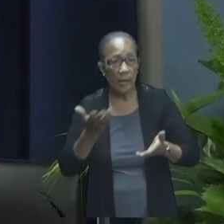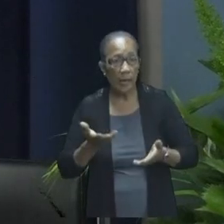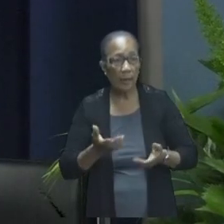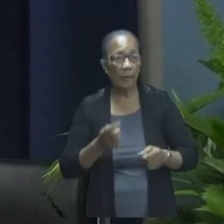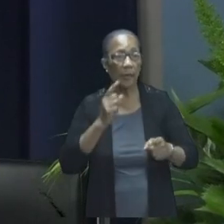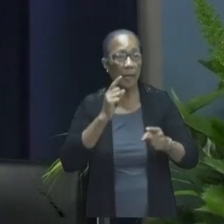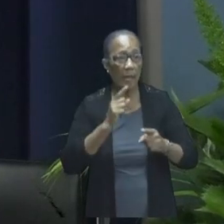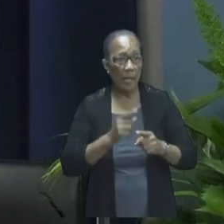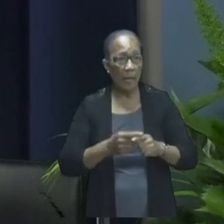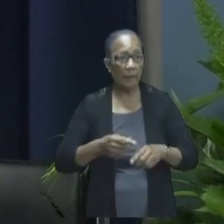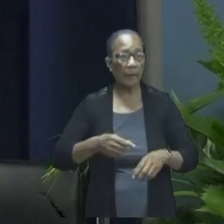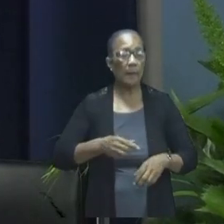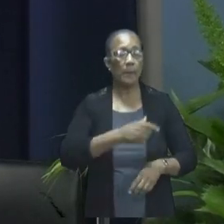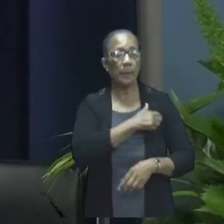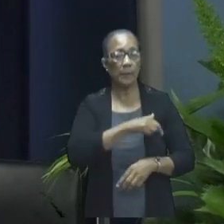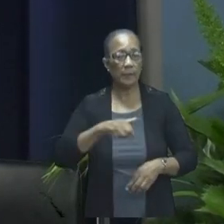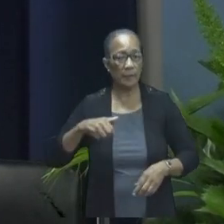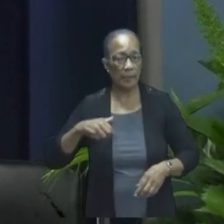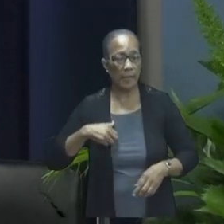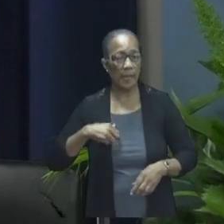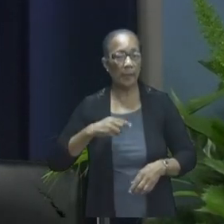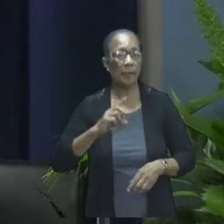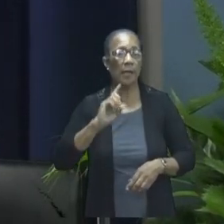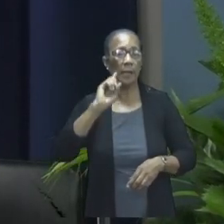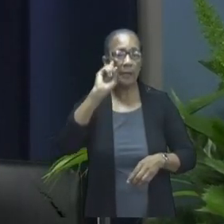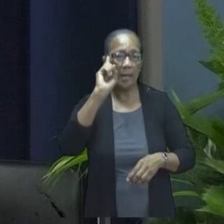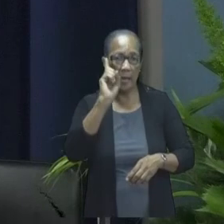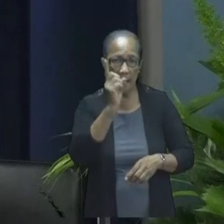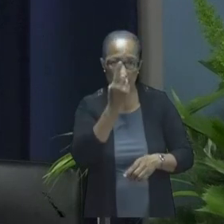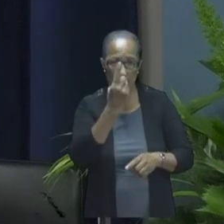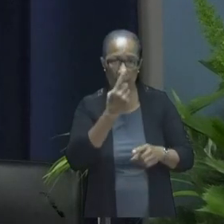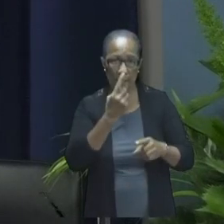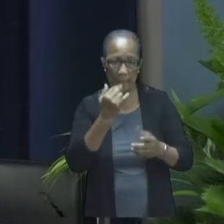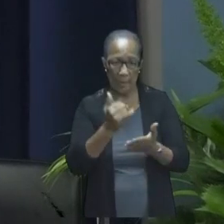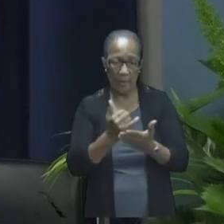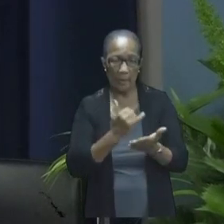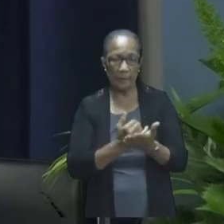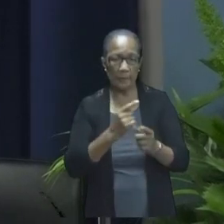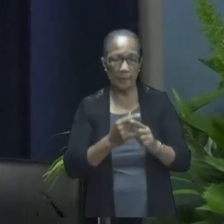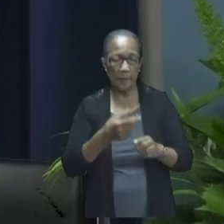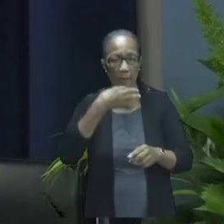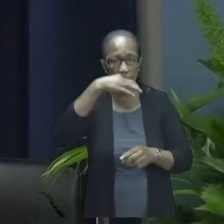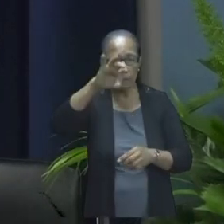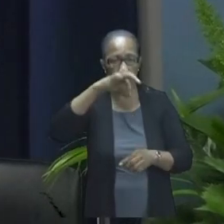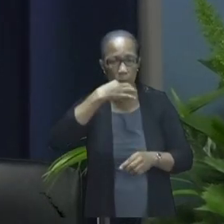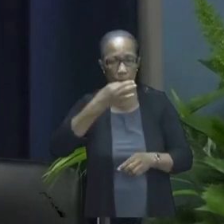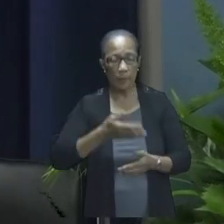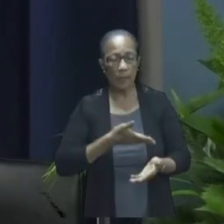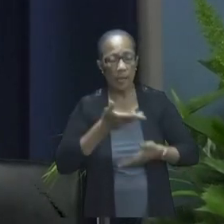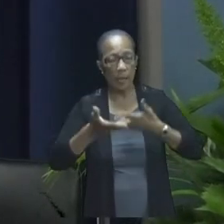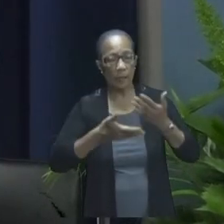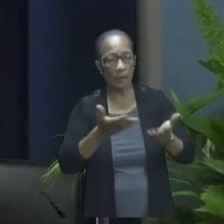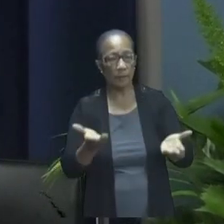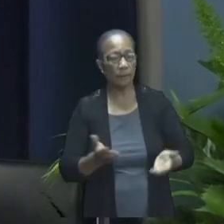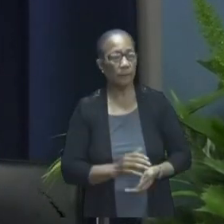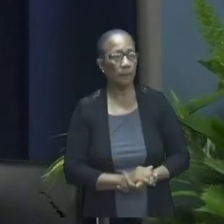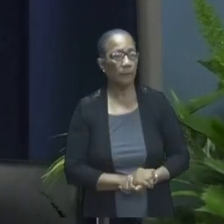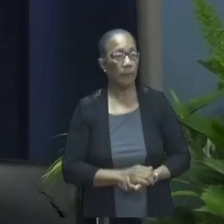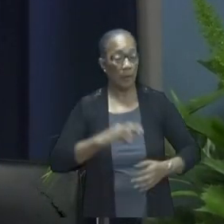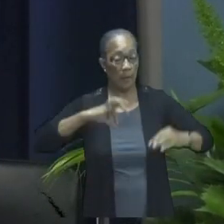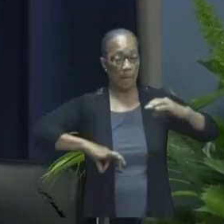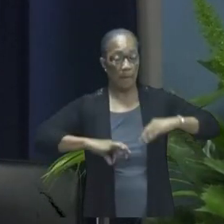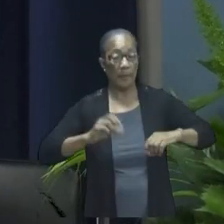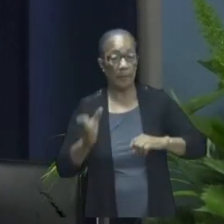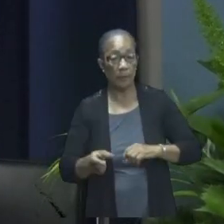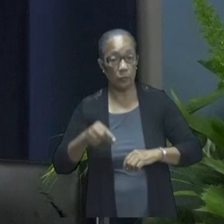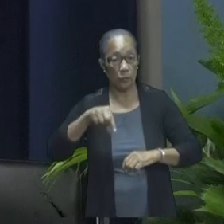onder de gelegenheid ging van af te sluiten eventueel nog ik haar mee te nemen ja ik zie ik zie maar je verre minister poort cellen en dan komt de president weer